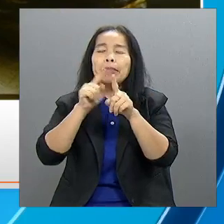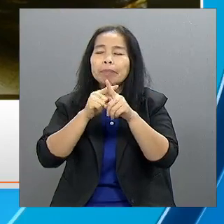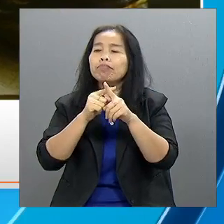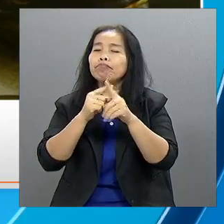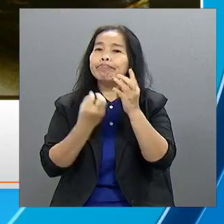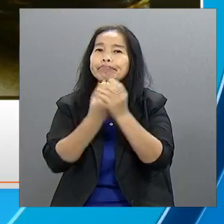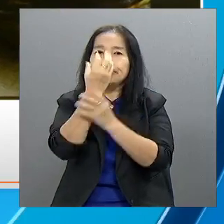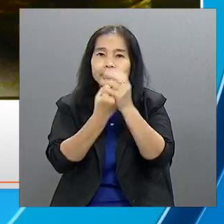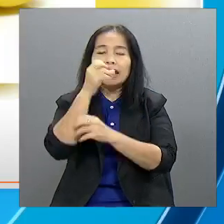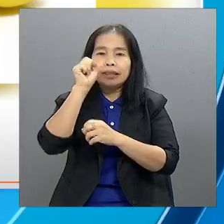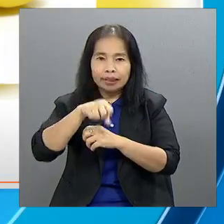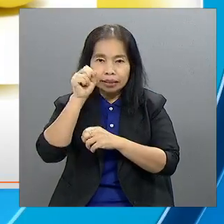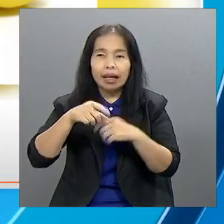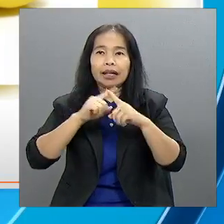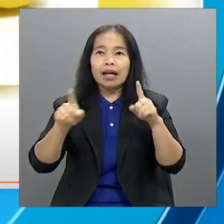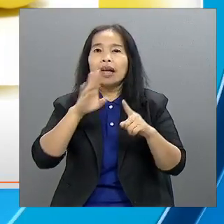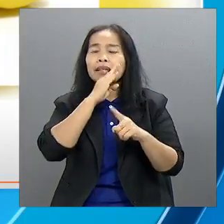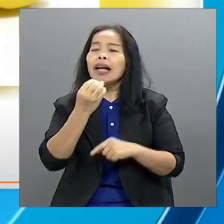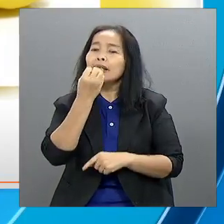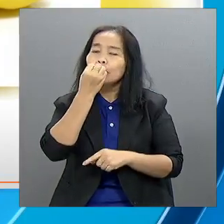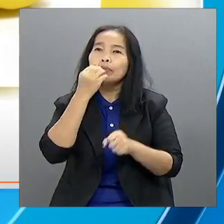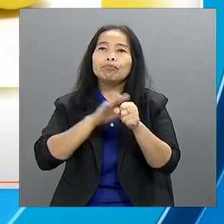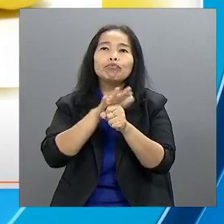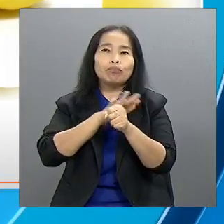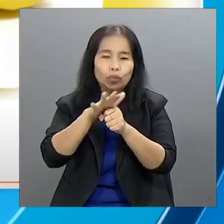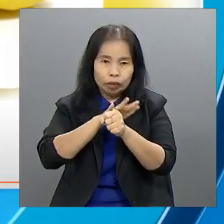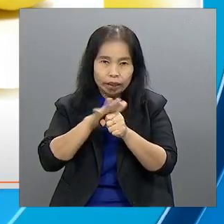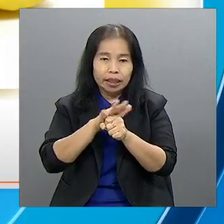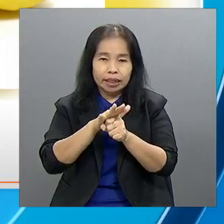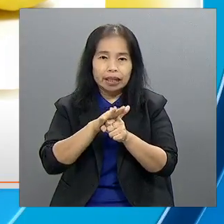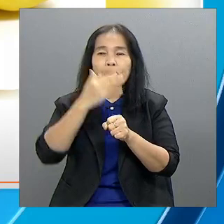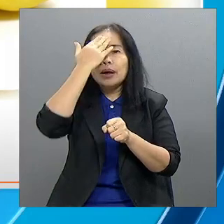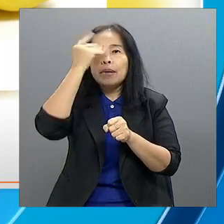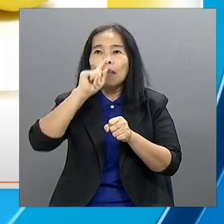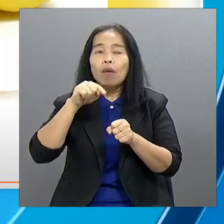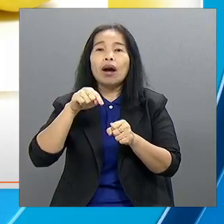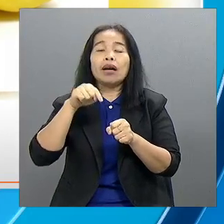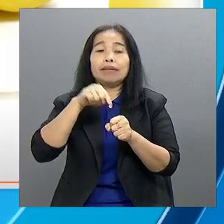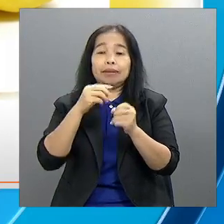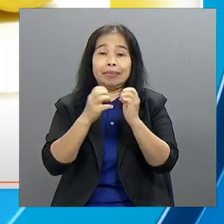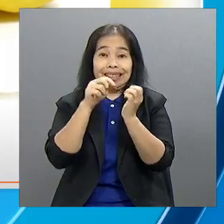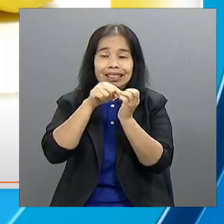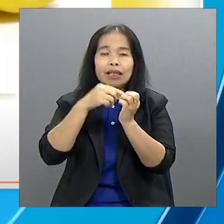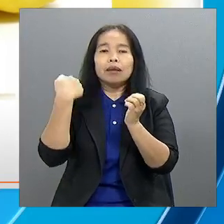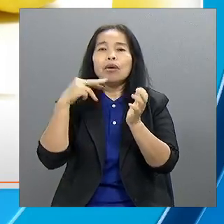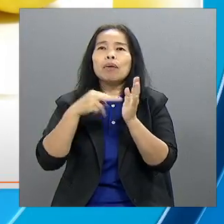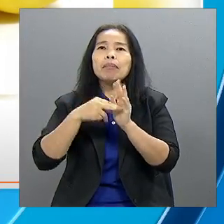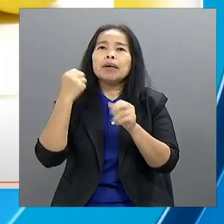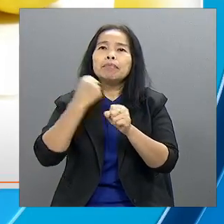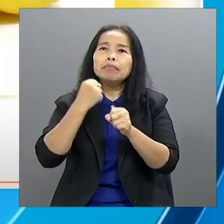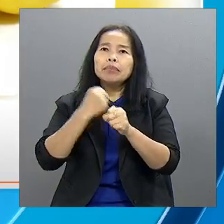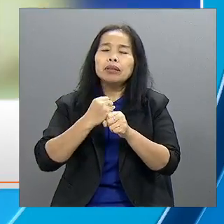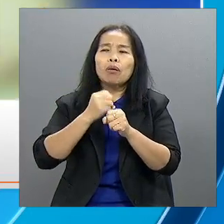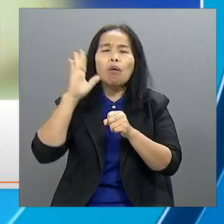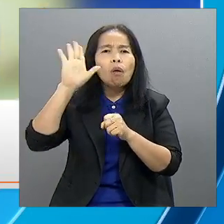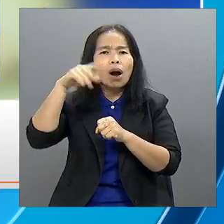แล้วก็บริโภคตั้งแต่แถวแหลมมาลายูนะครับไม่ว่าจะเป็นอินโดนีเซียสิงคโปร์มาเลย์ประเทศไทยของ